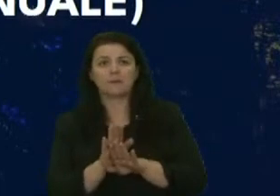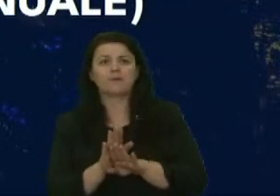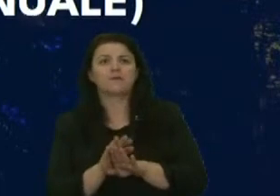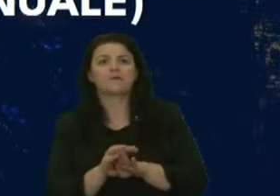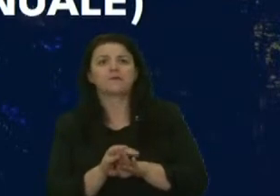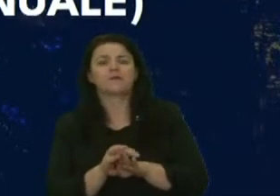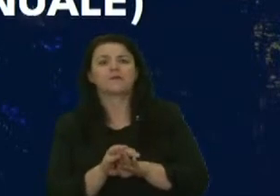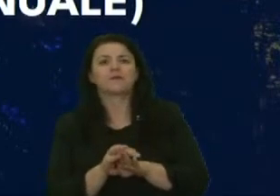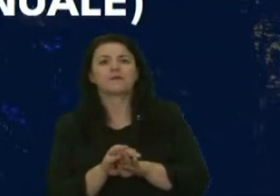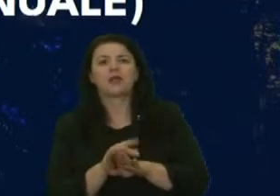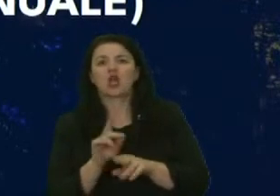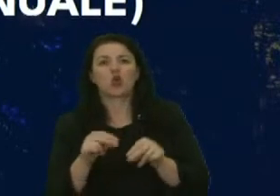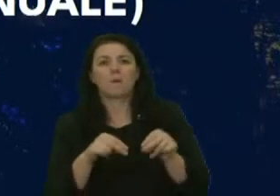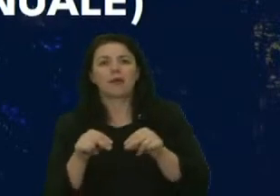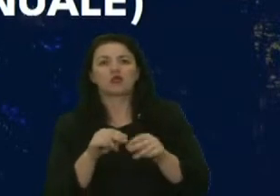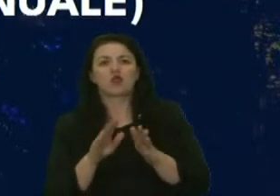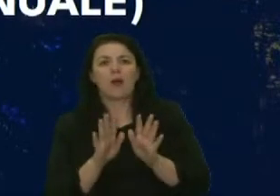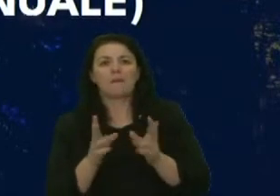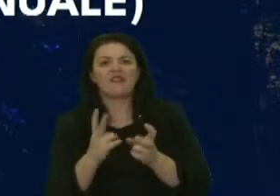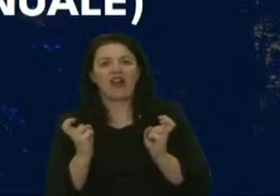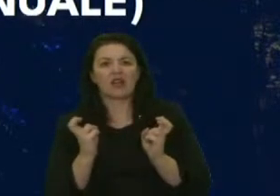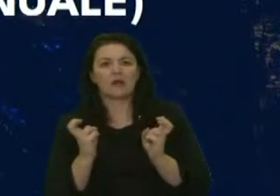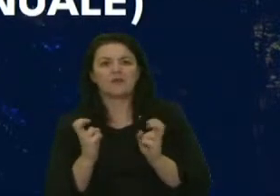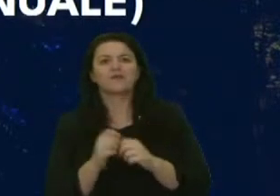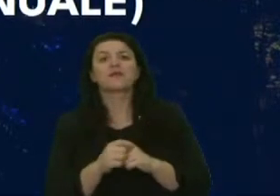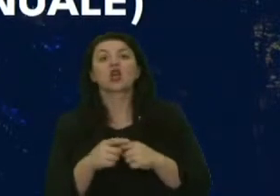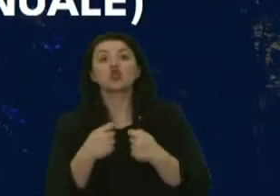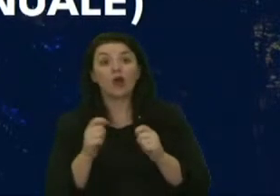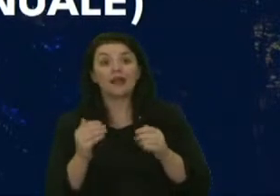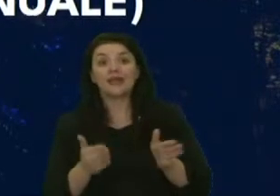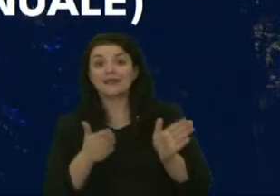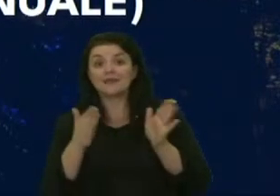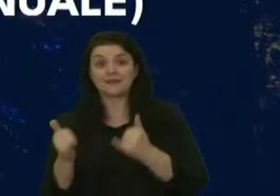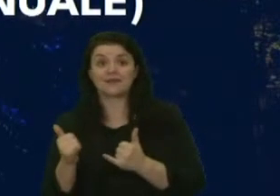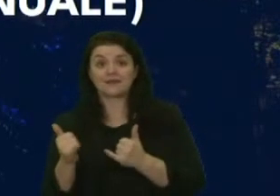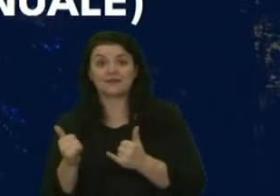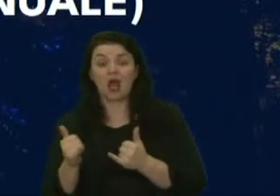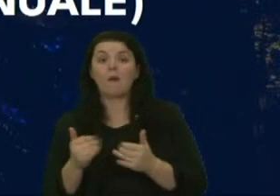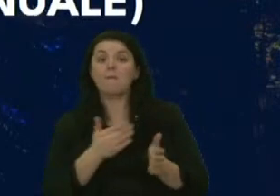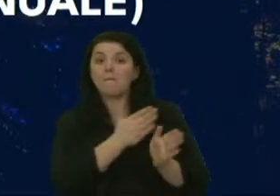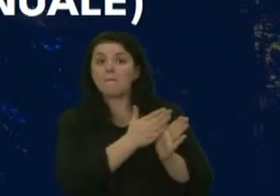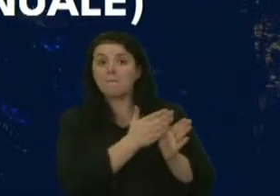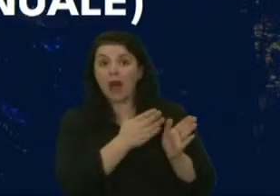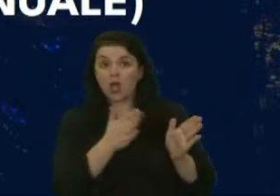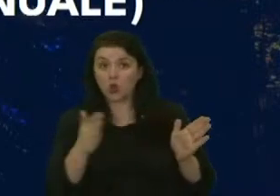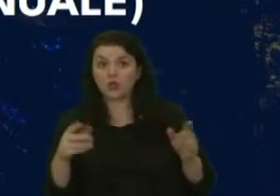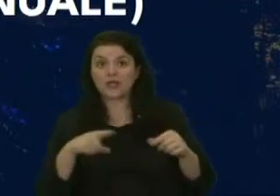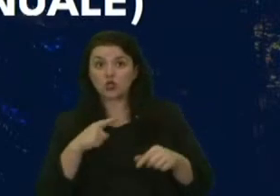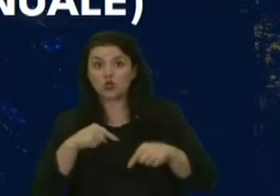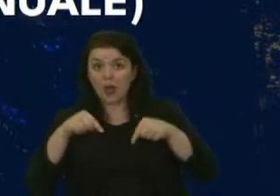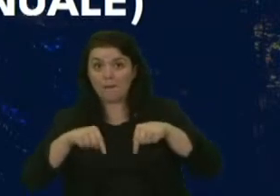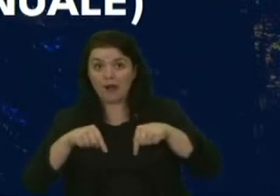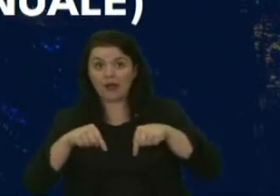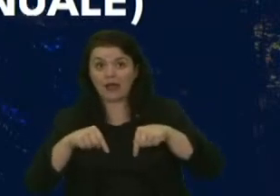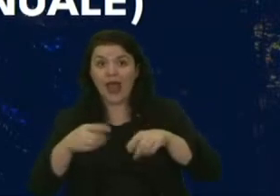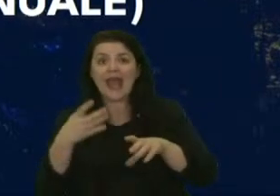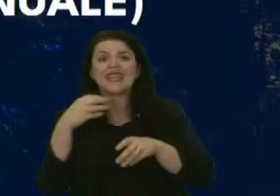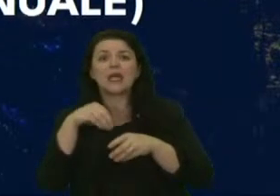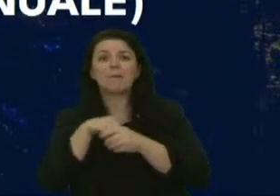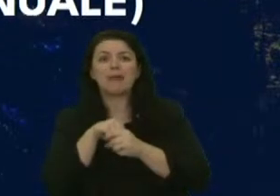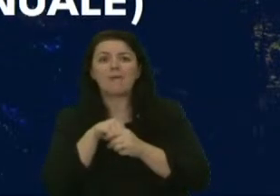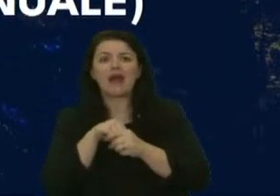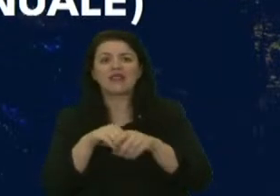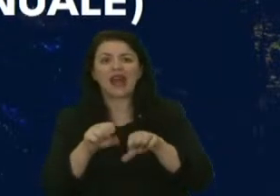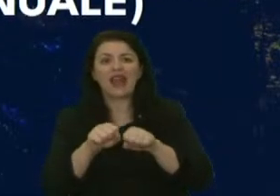construcție nimeni nu poate mișca un lucru în teren Da deci toate sunt la faza în care aceste lucruri au fost parcurse și suntem în implementare în